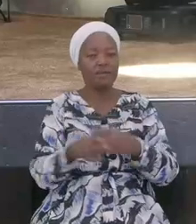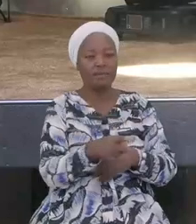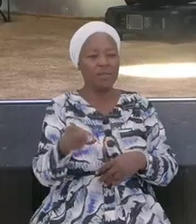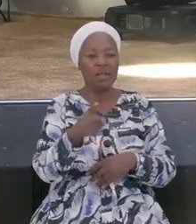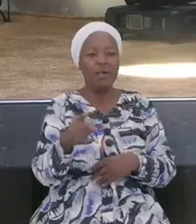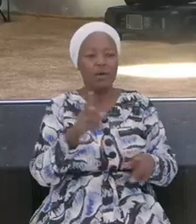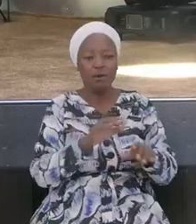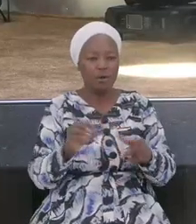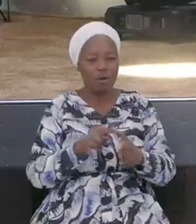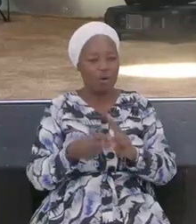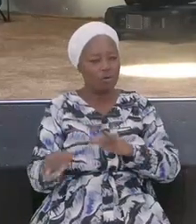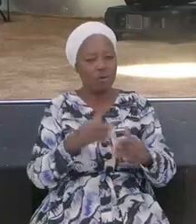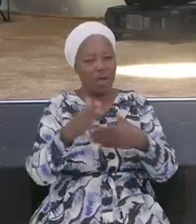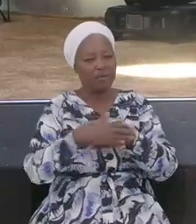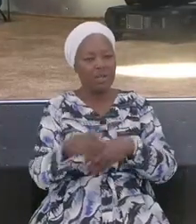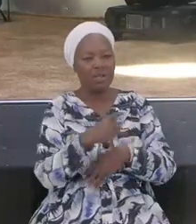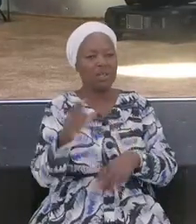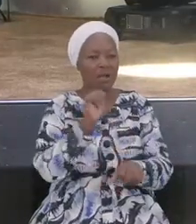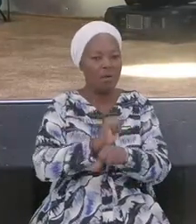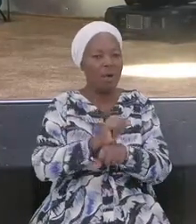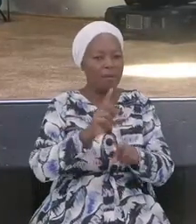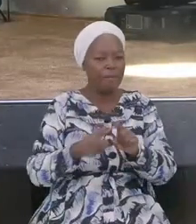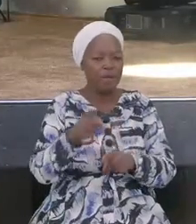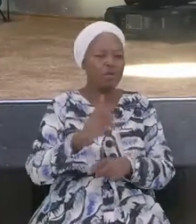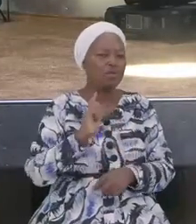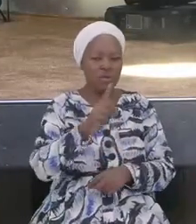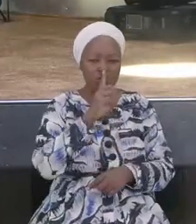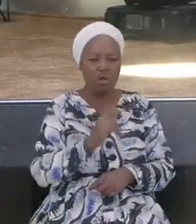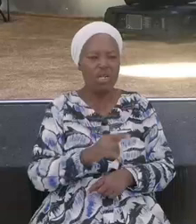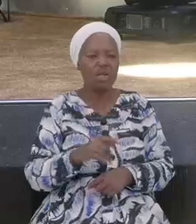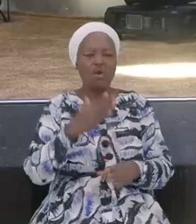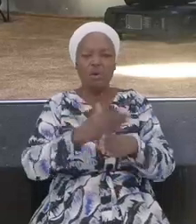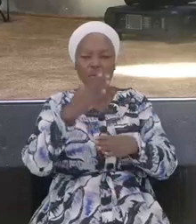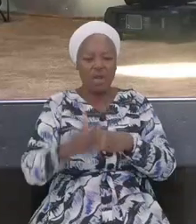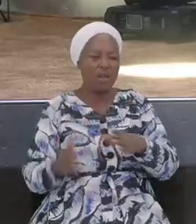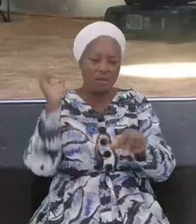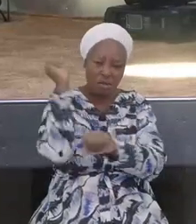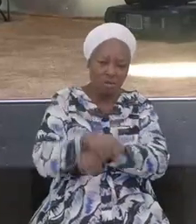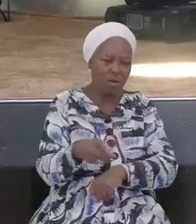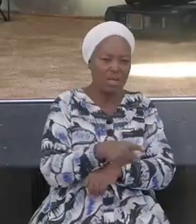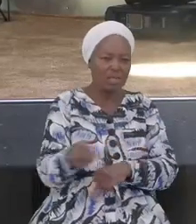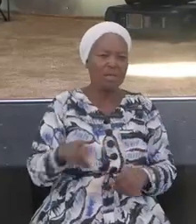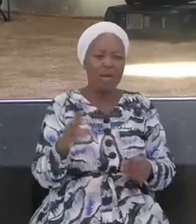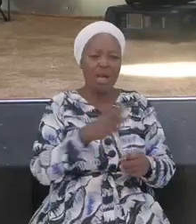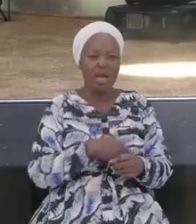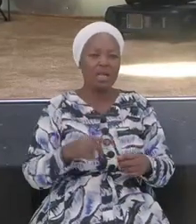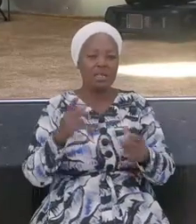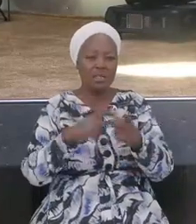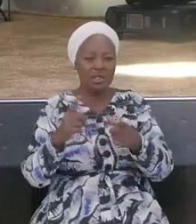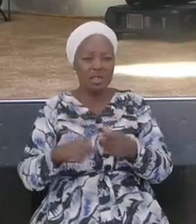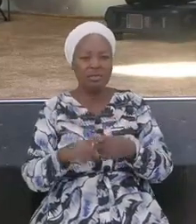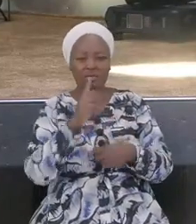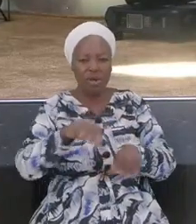mais tu les détruiras et tu briseras leur statut. Tu briseras